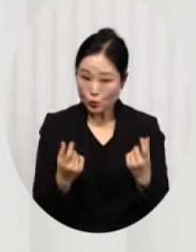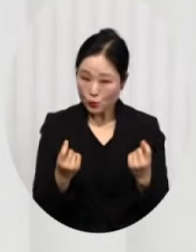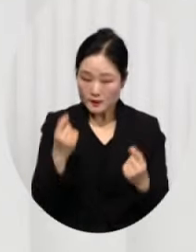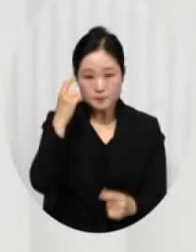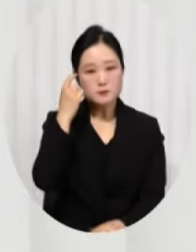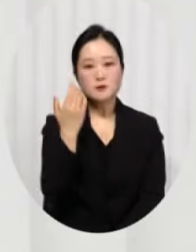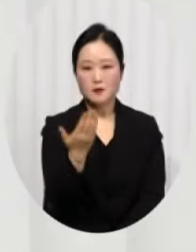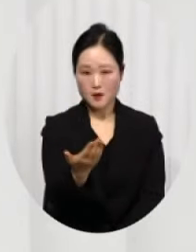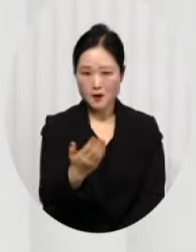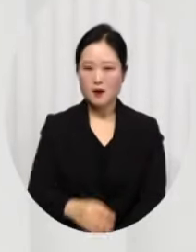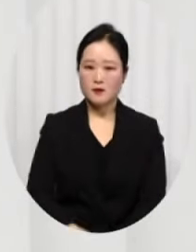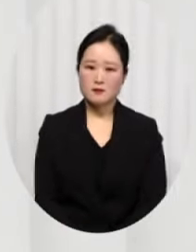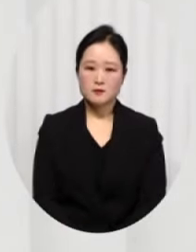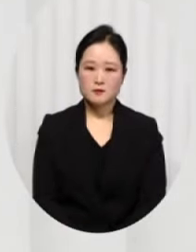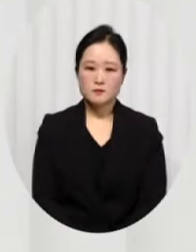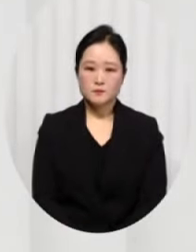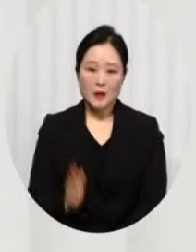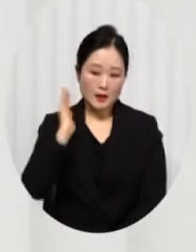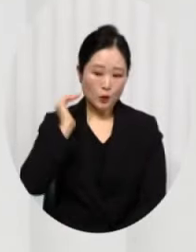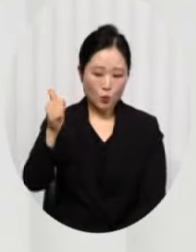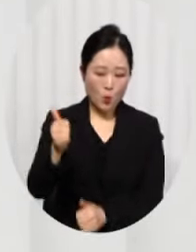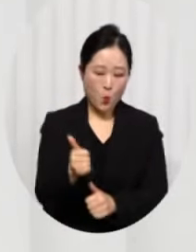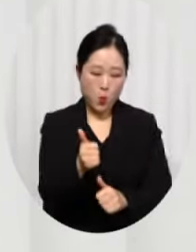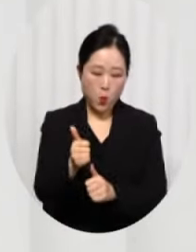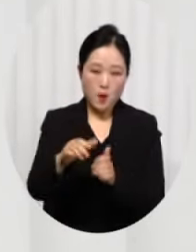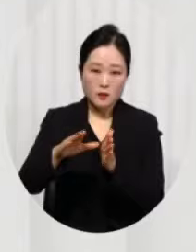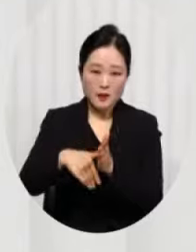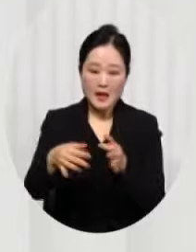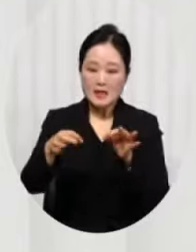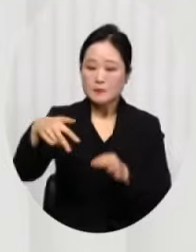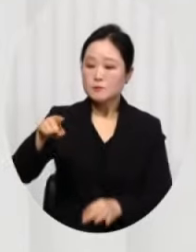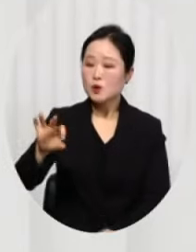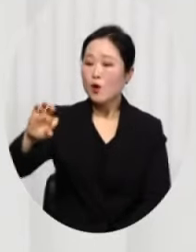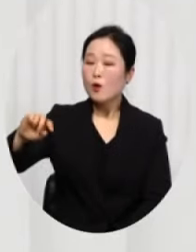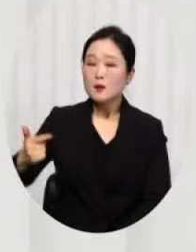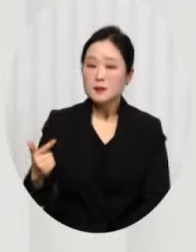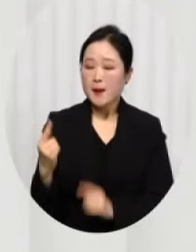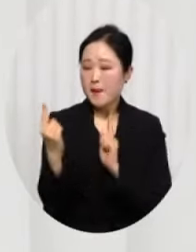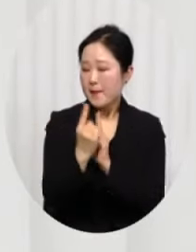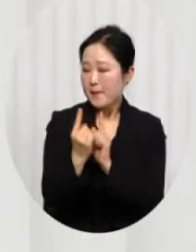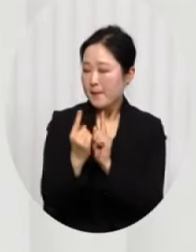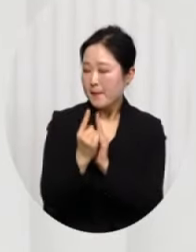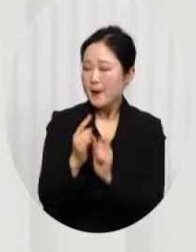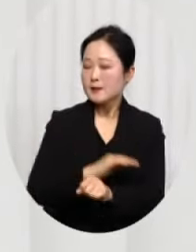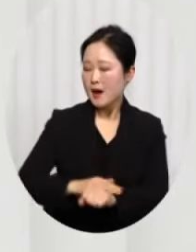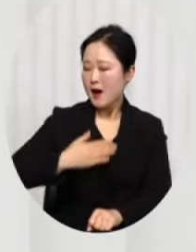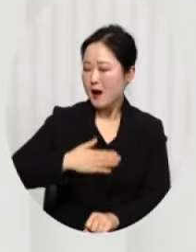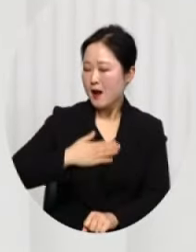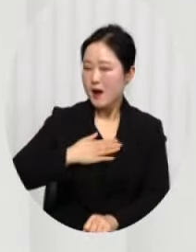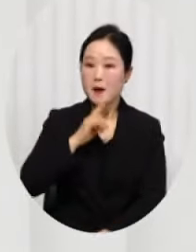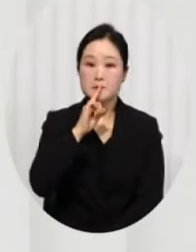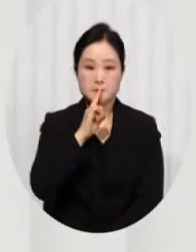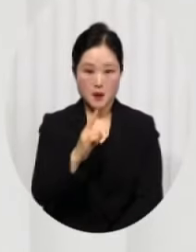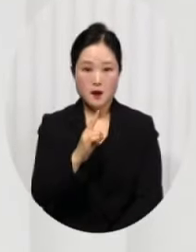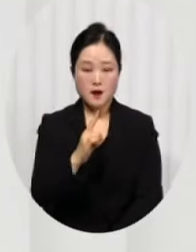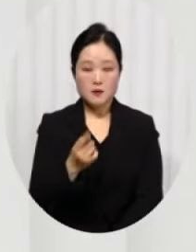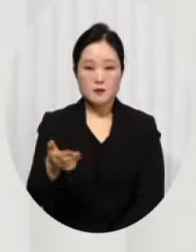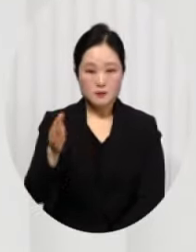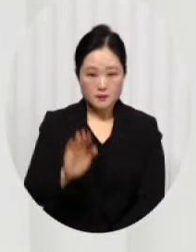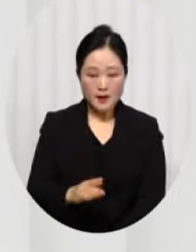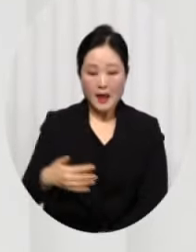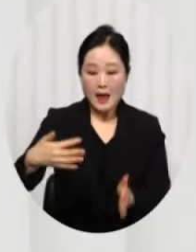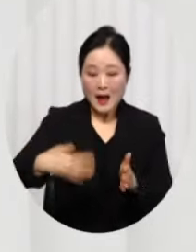국정상황실장으로서 그렇게 많이 김정은을 만나뵀다고 자부하던데 그러면 아직도 그렇게 북한에 김정은한테 비핵화 우지가